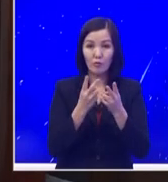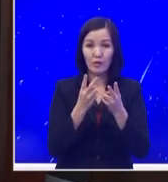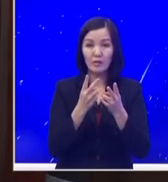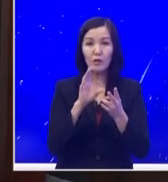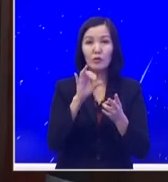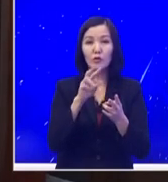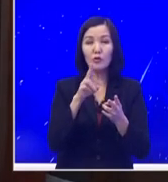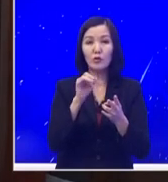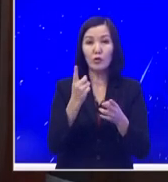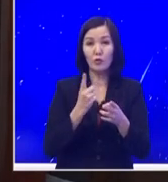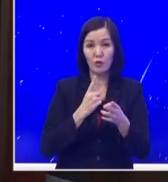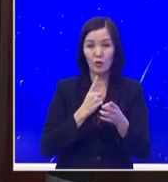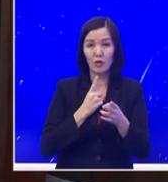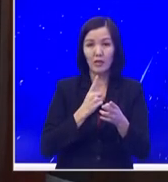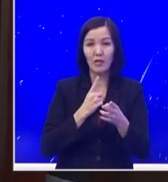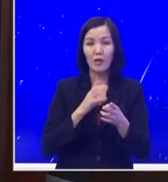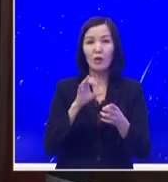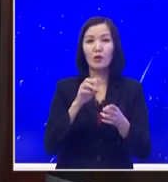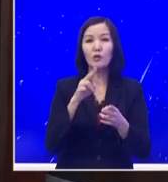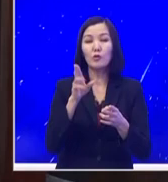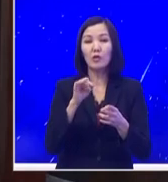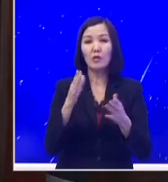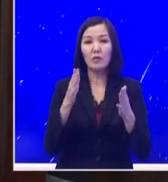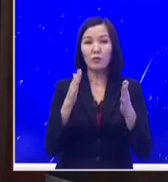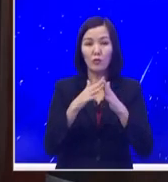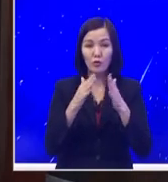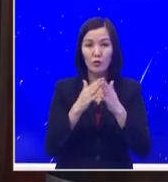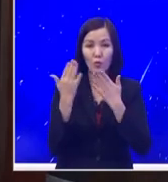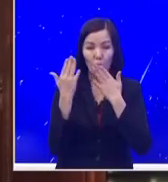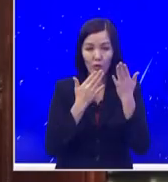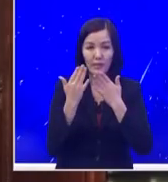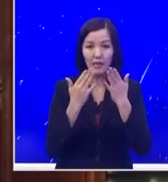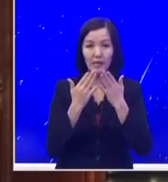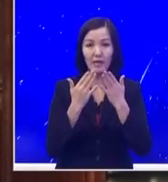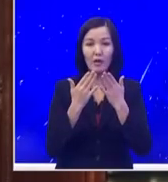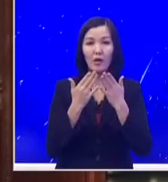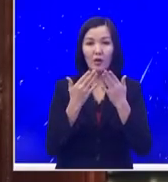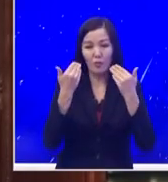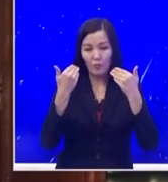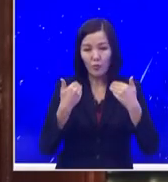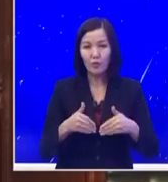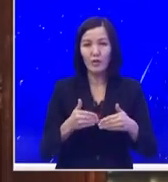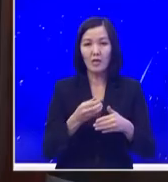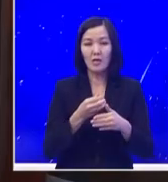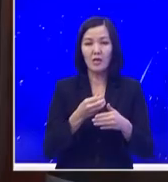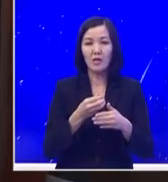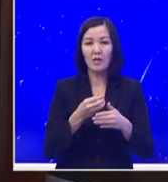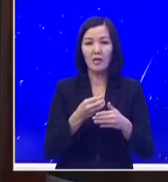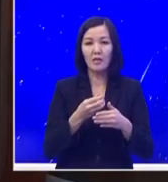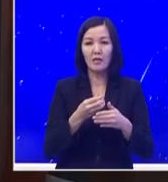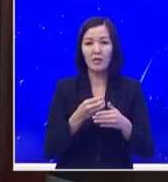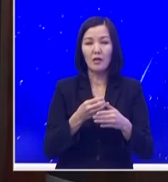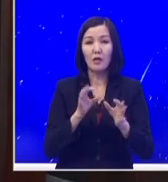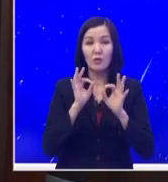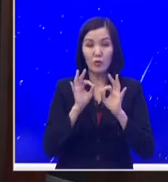күте тұрады. Неге? Өйткені сүннет намаздар бұл үйде оқыса да адам баласының мойнынан түсетін нәрселер, түсетін амалдар. Тіпті